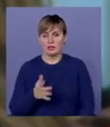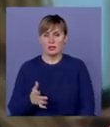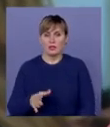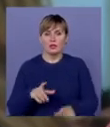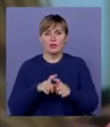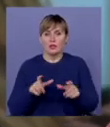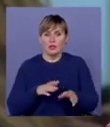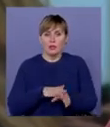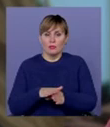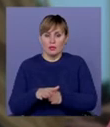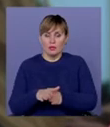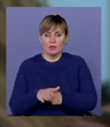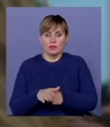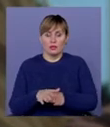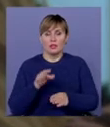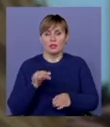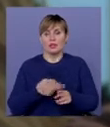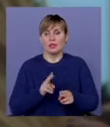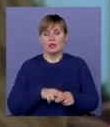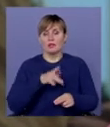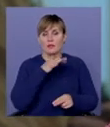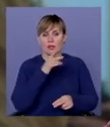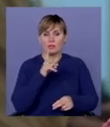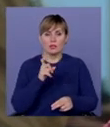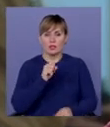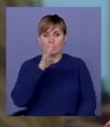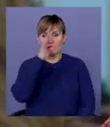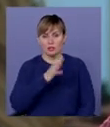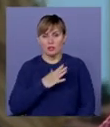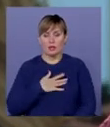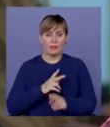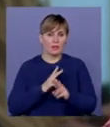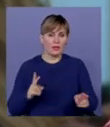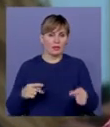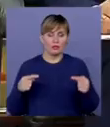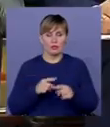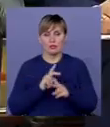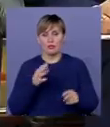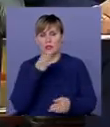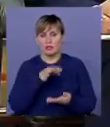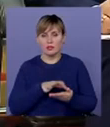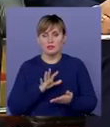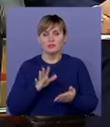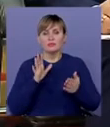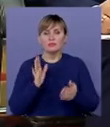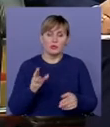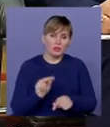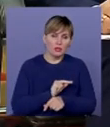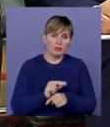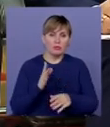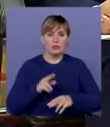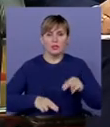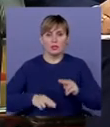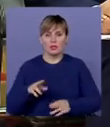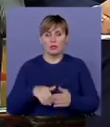Школа переполнена. И за это время, вот за 4 месяца, нам никто конкретно не ответил, будет ремонт, будет